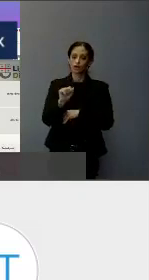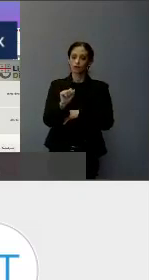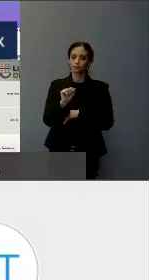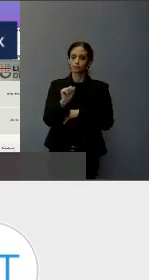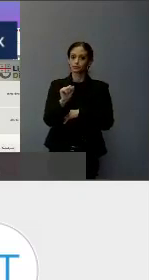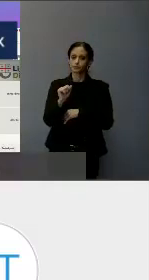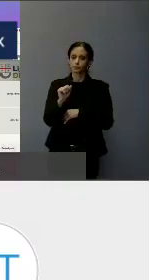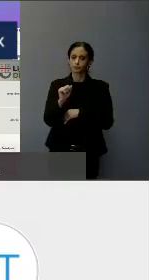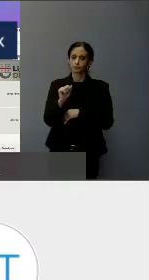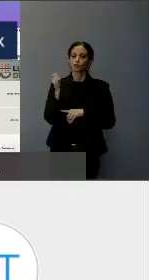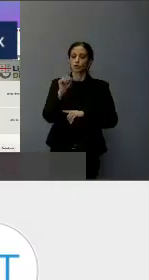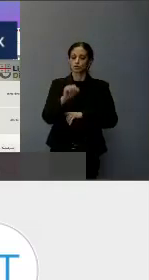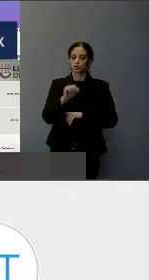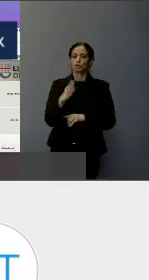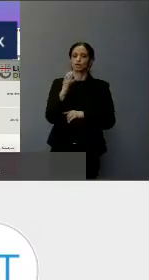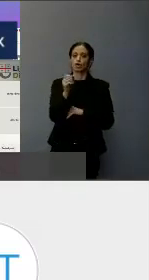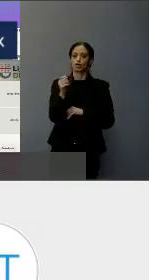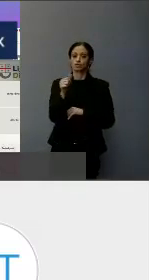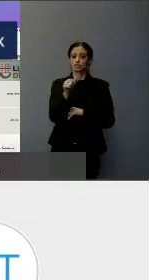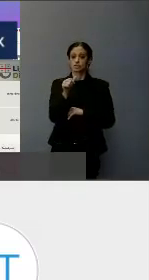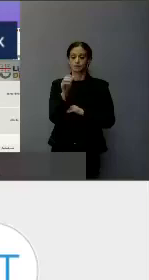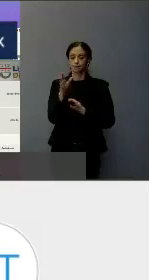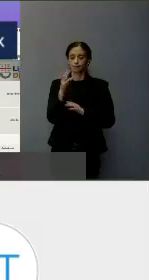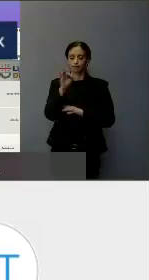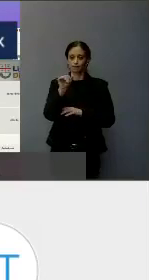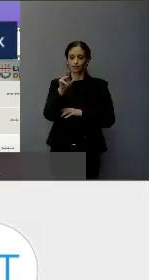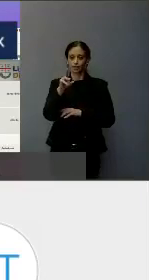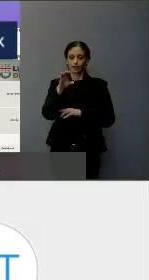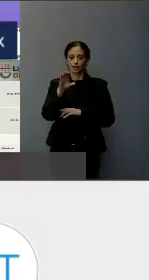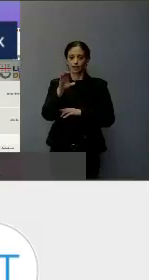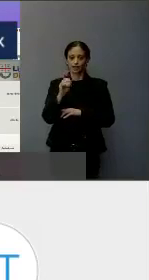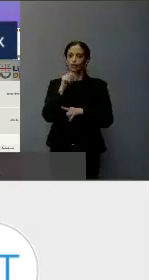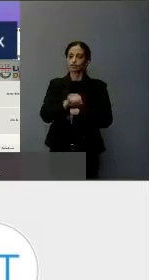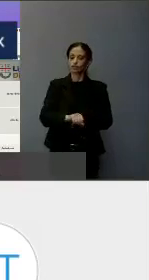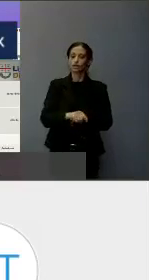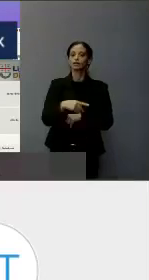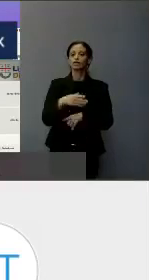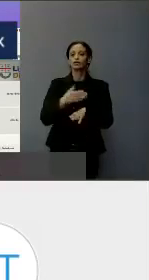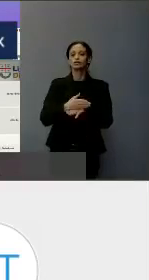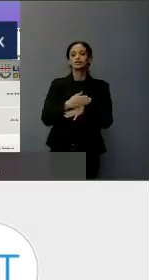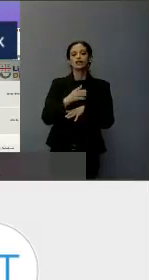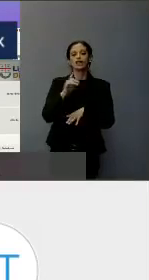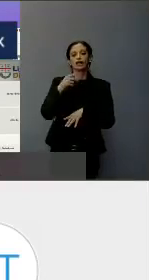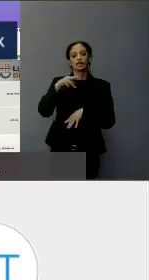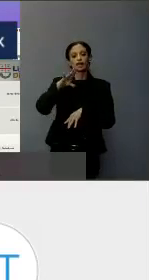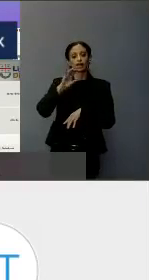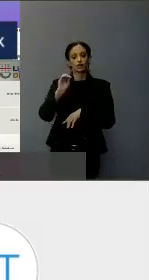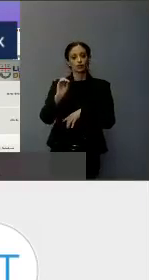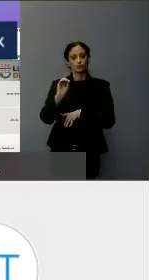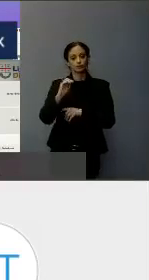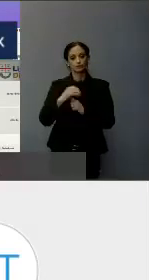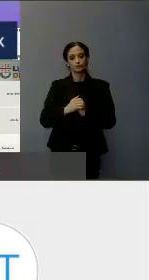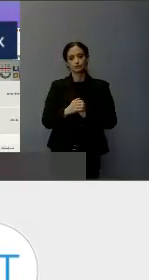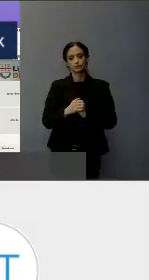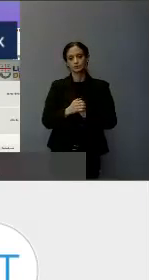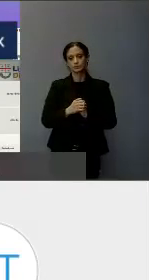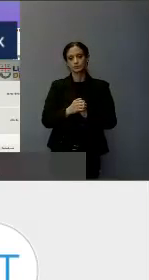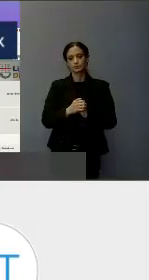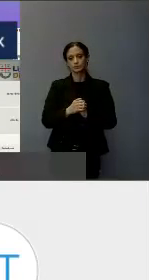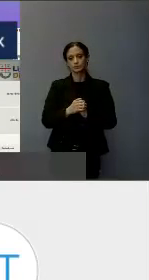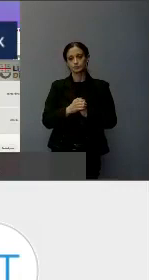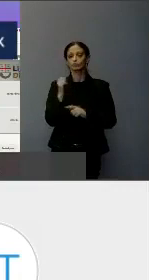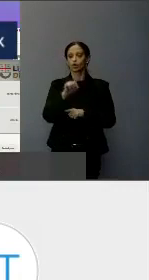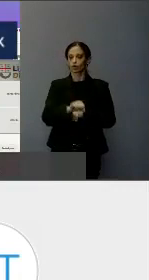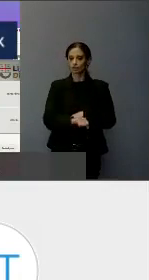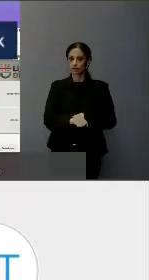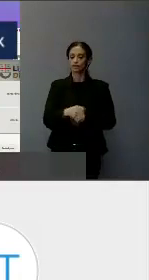contrario consigliere ferrero contrario consigliere grillo contrario